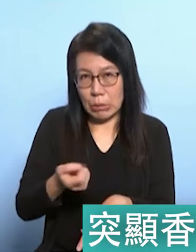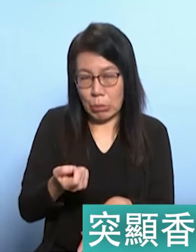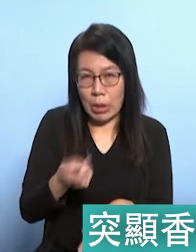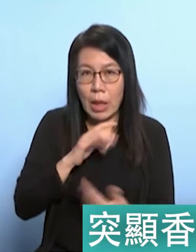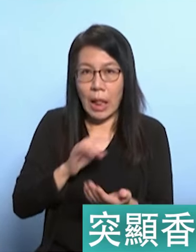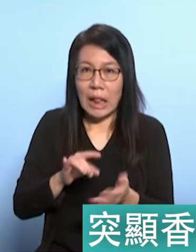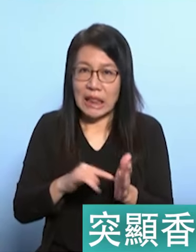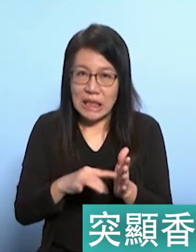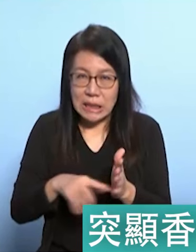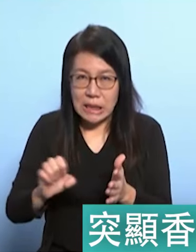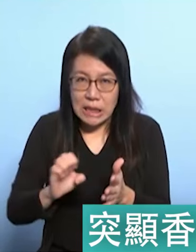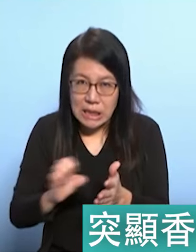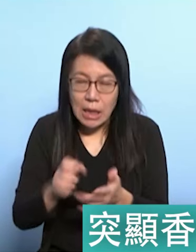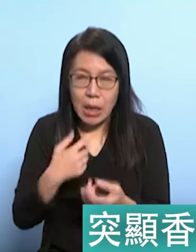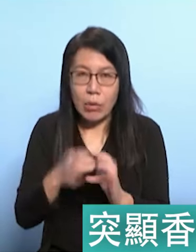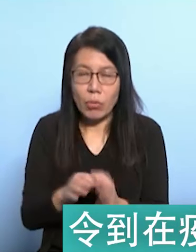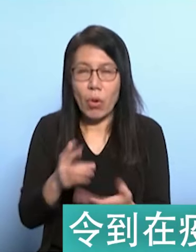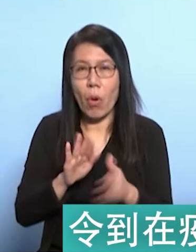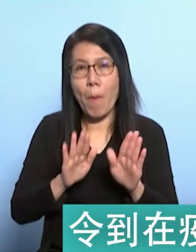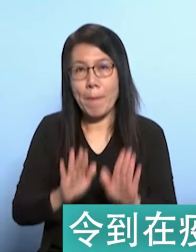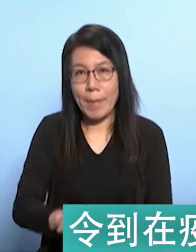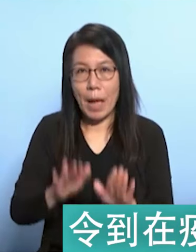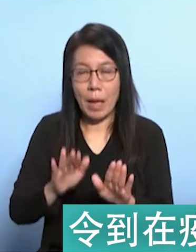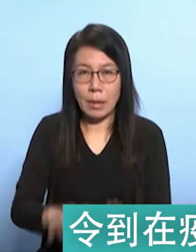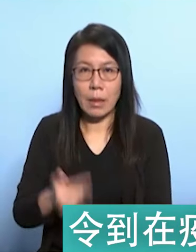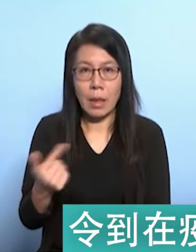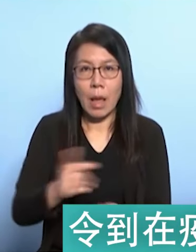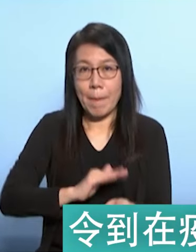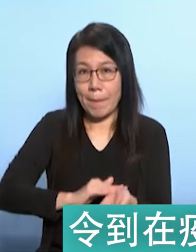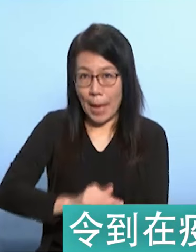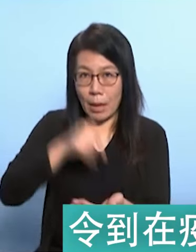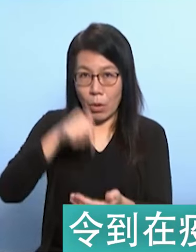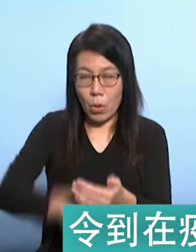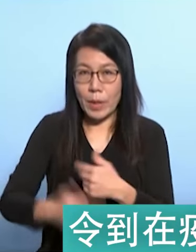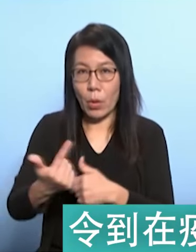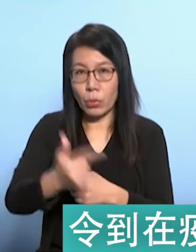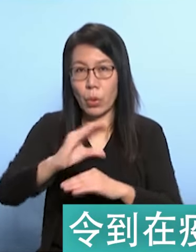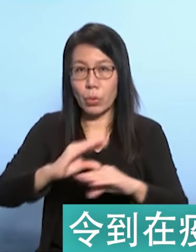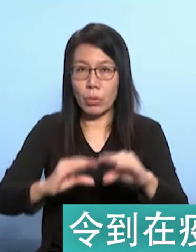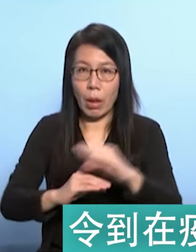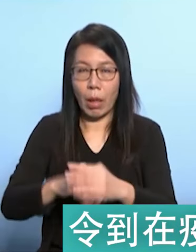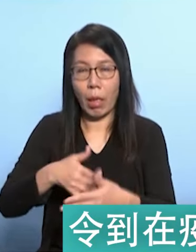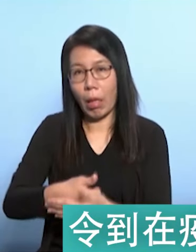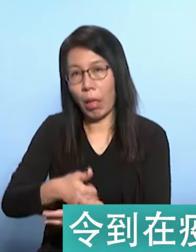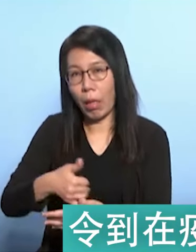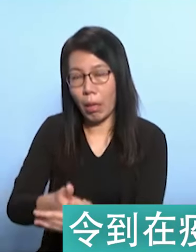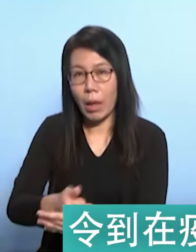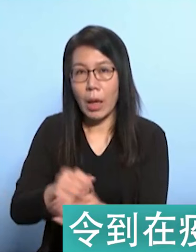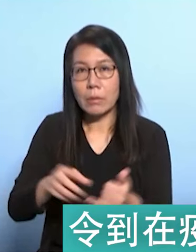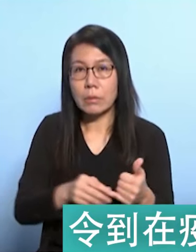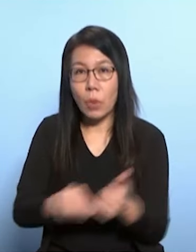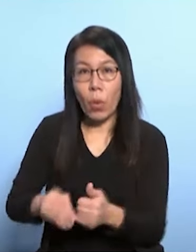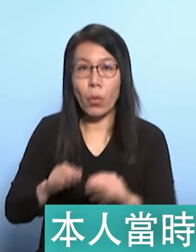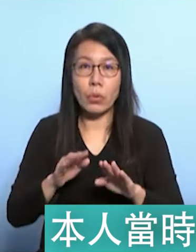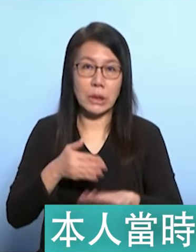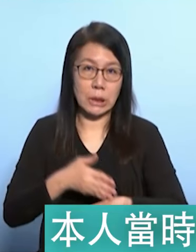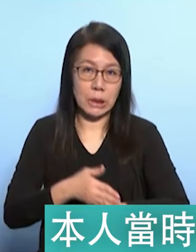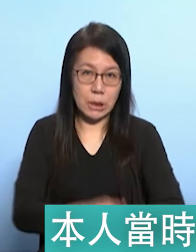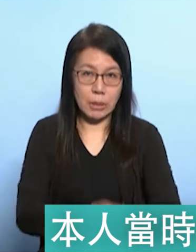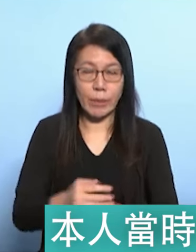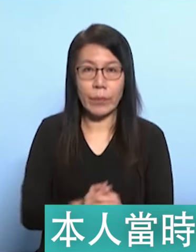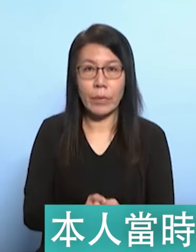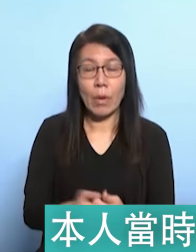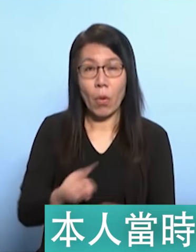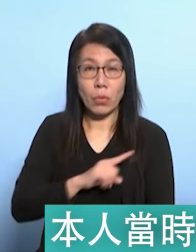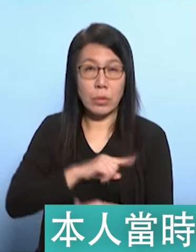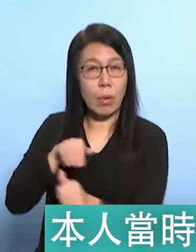電子政務方面的步伐緩慢，令到在疫情中不少工程的進度是被大幅拖慢。本人當